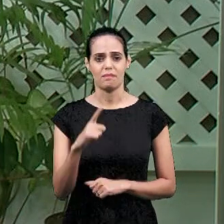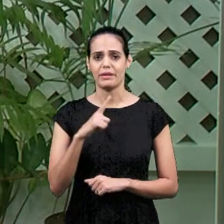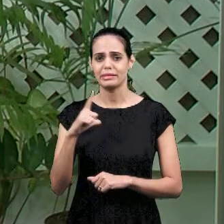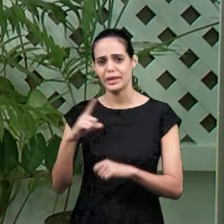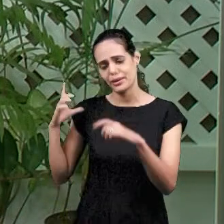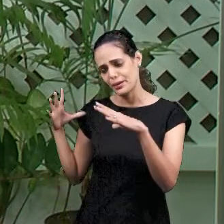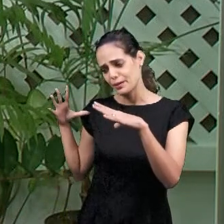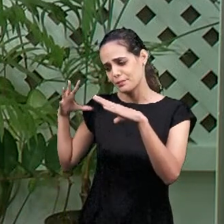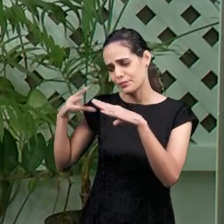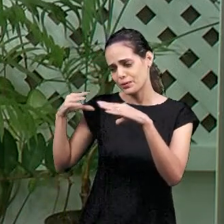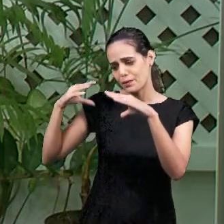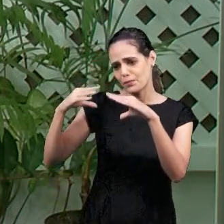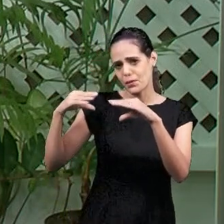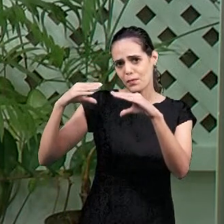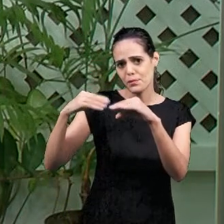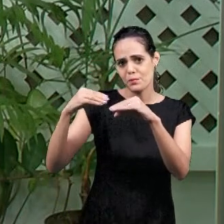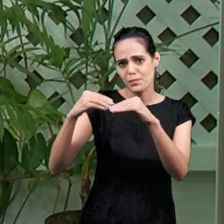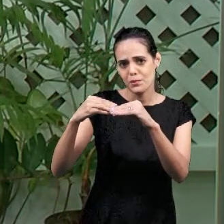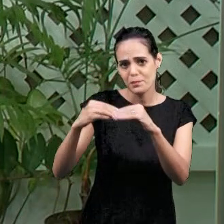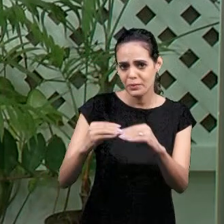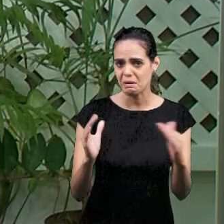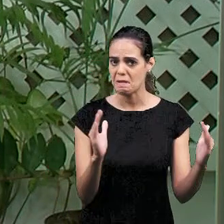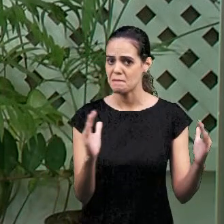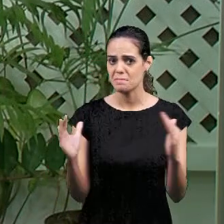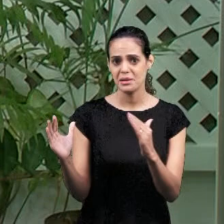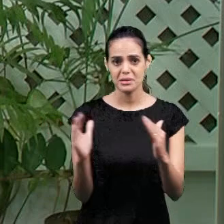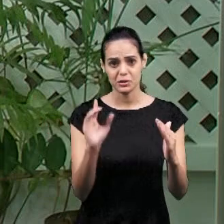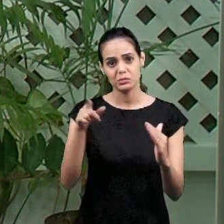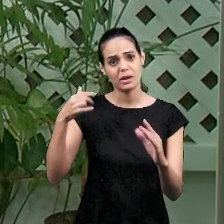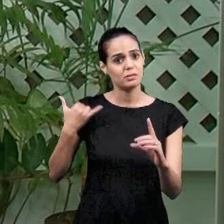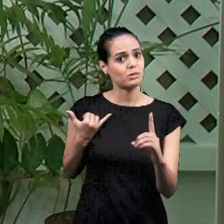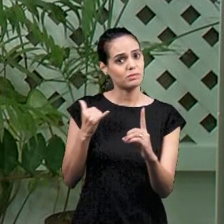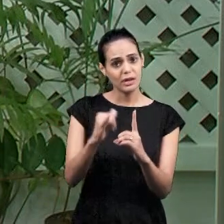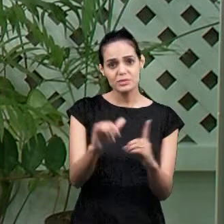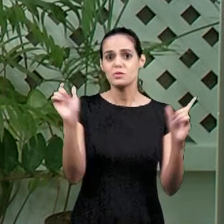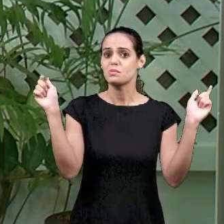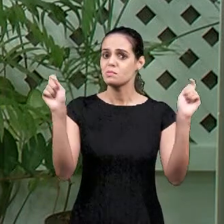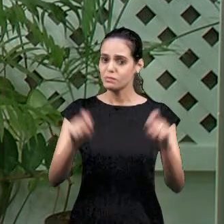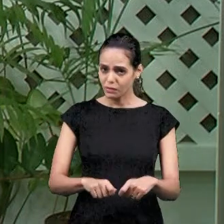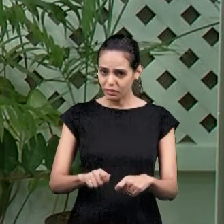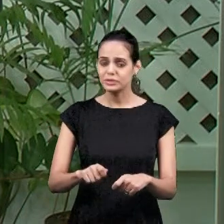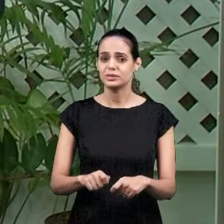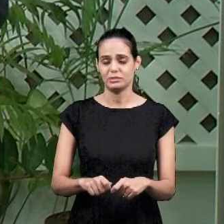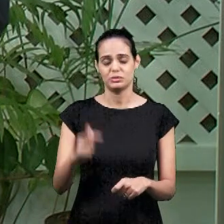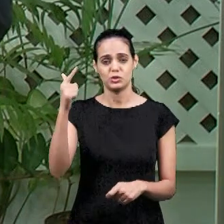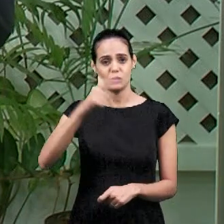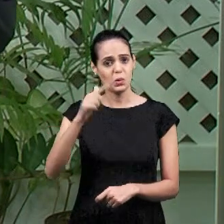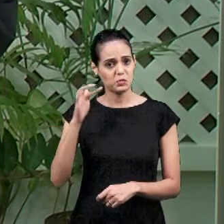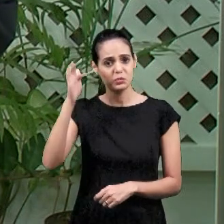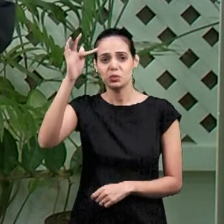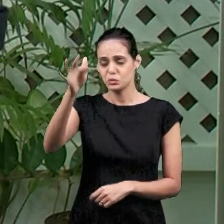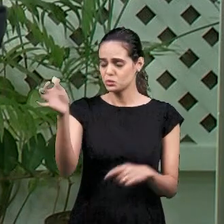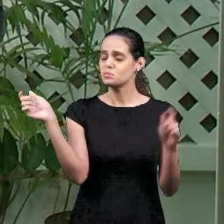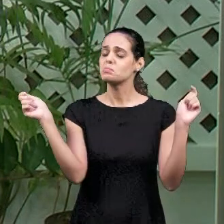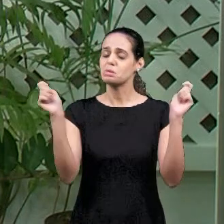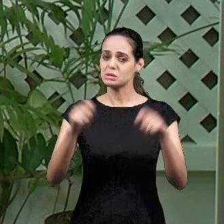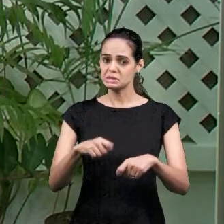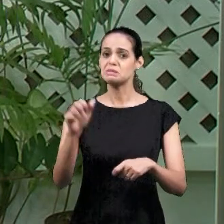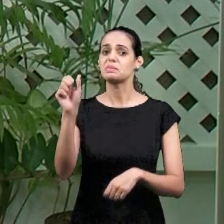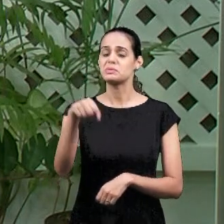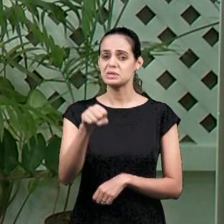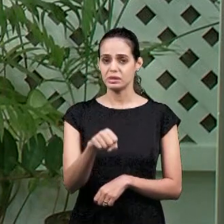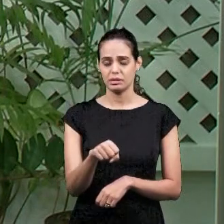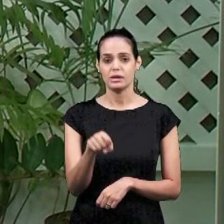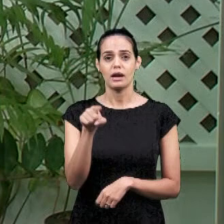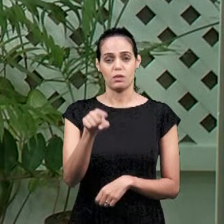Il y aura d'autres temps où peut-être cela peut se passer à